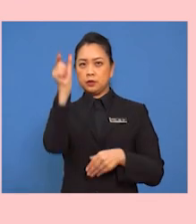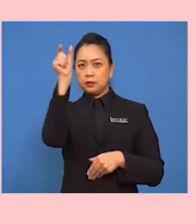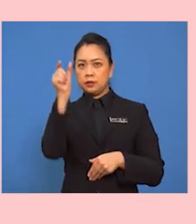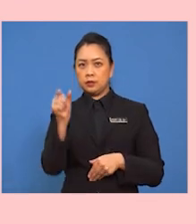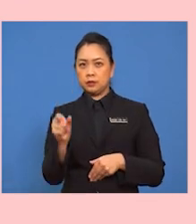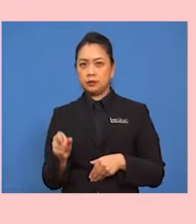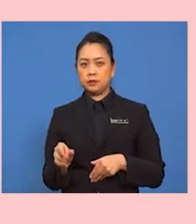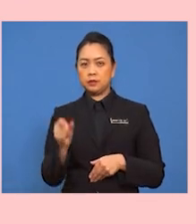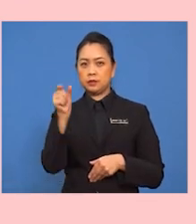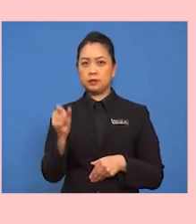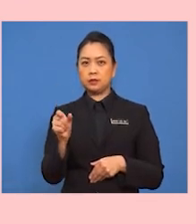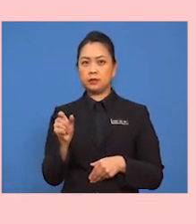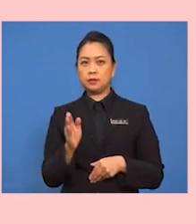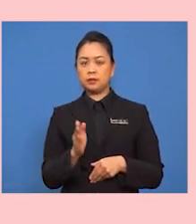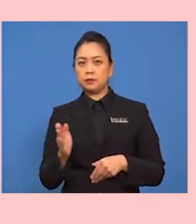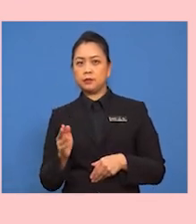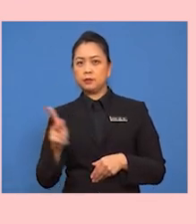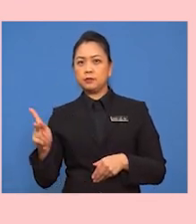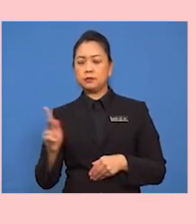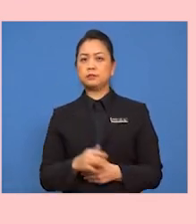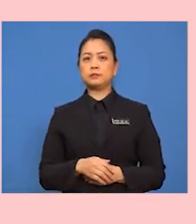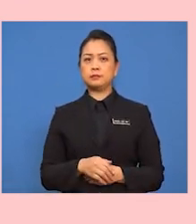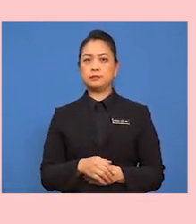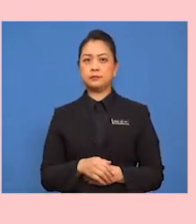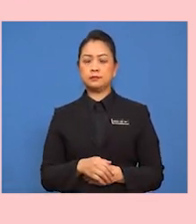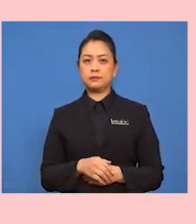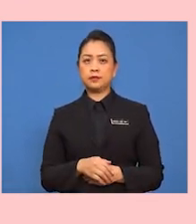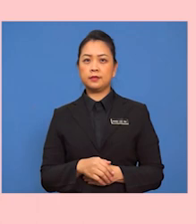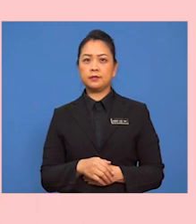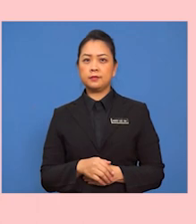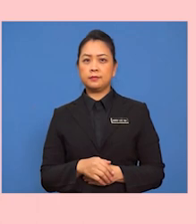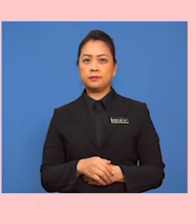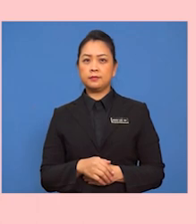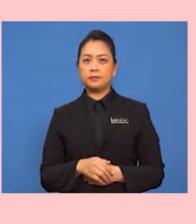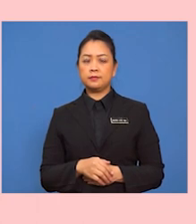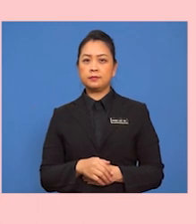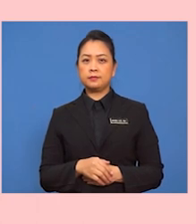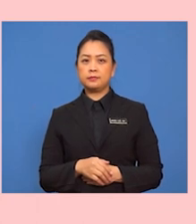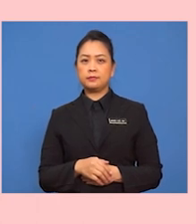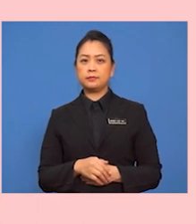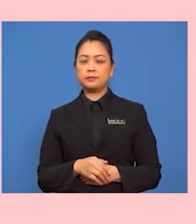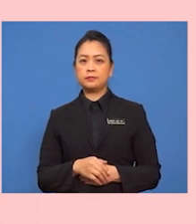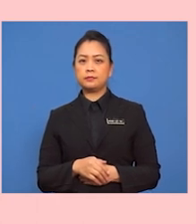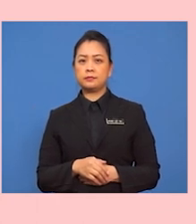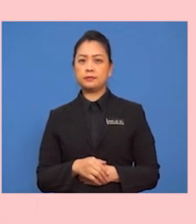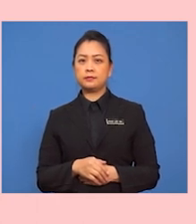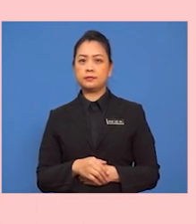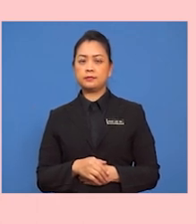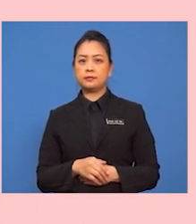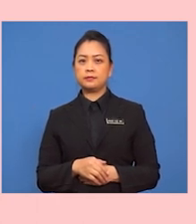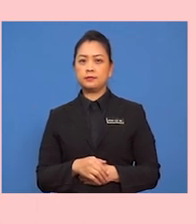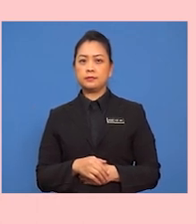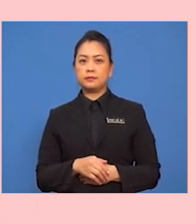sebelah kanan matriks 2 darab 2. Persamaan matriks yang